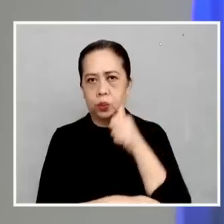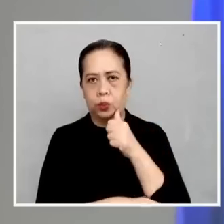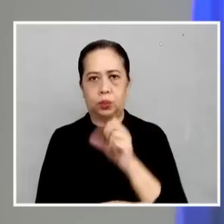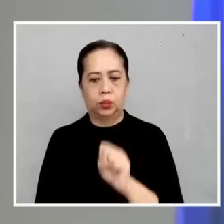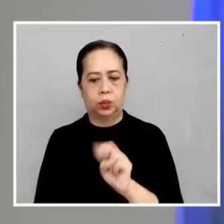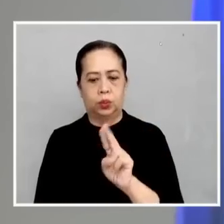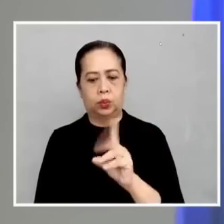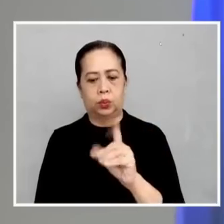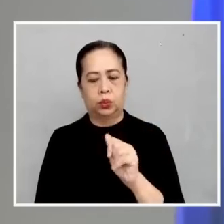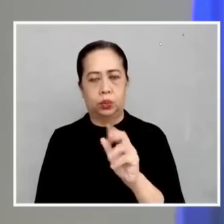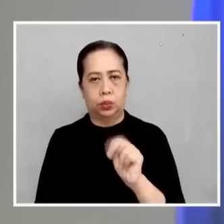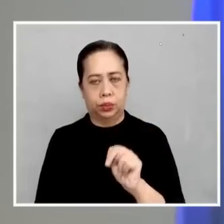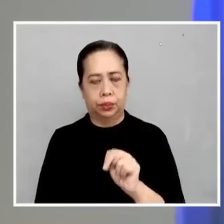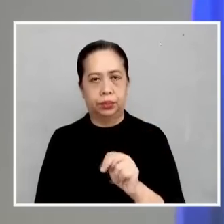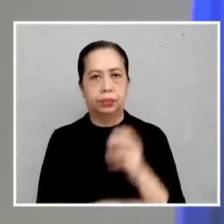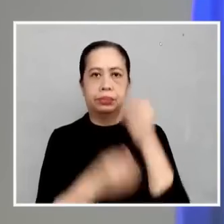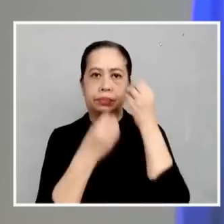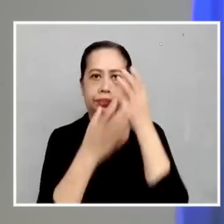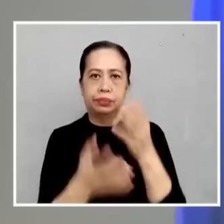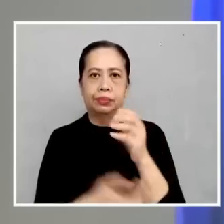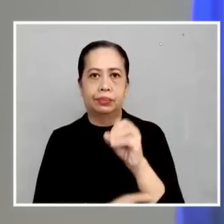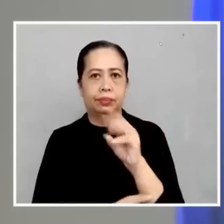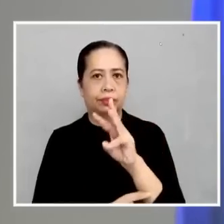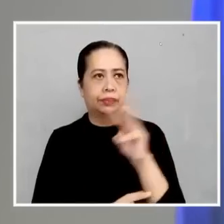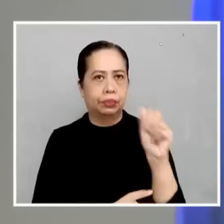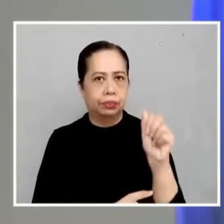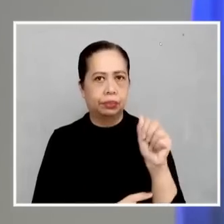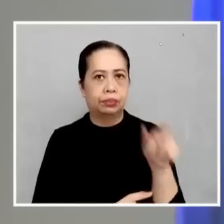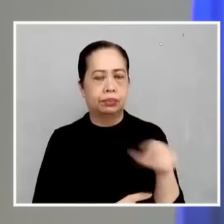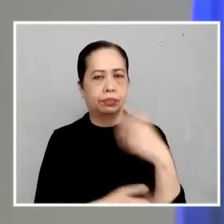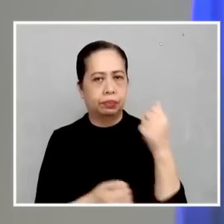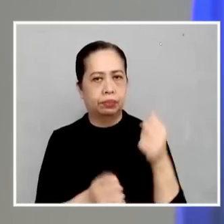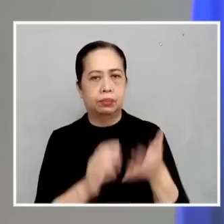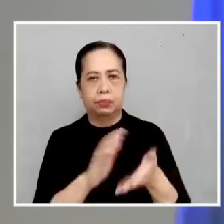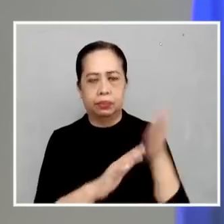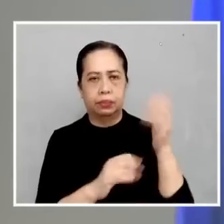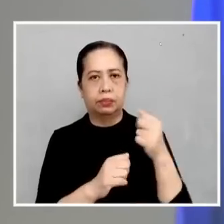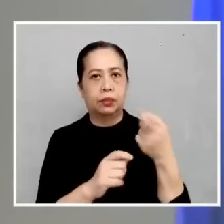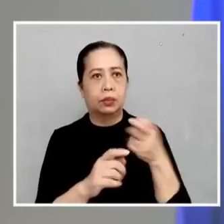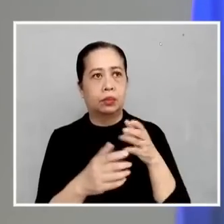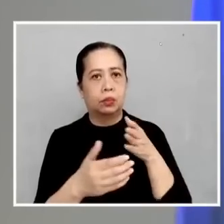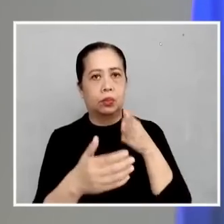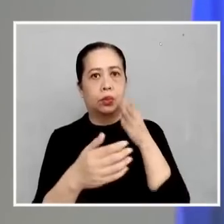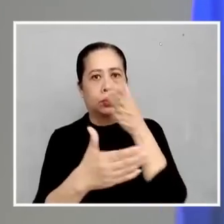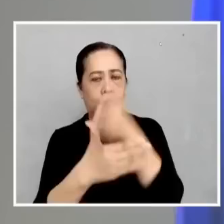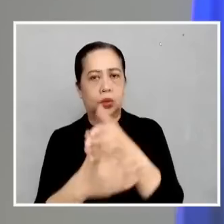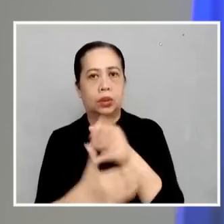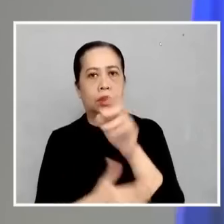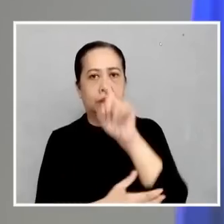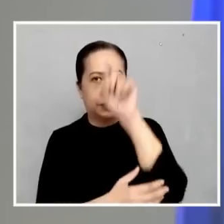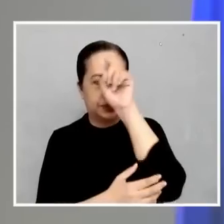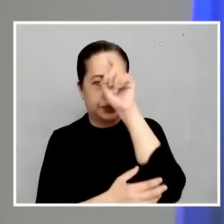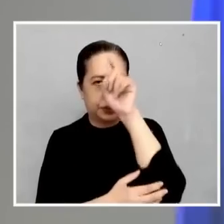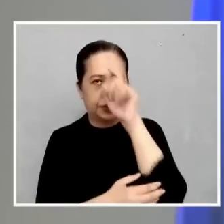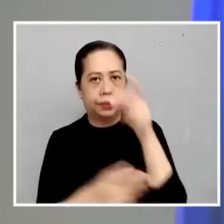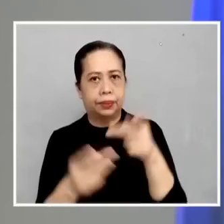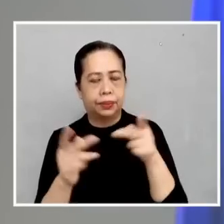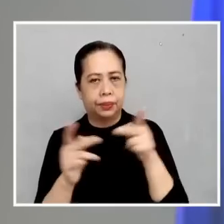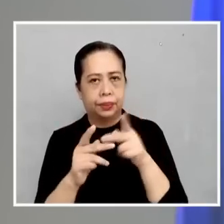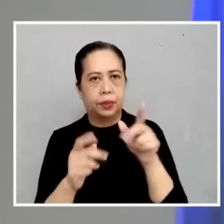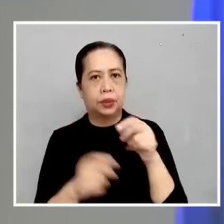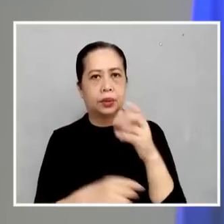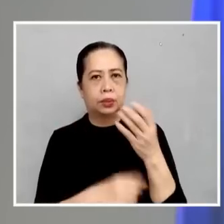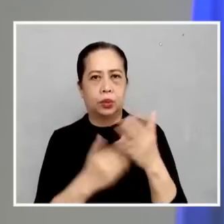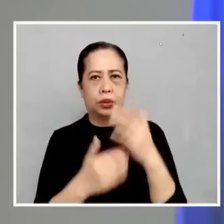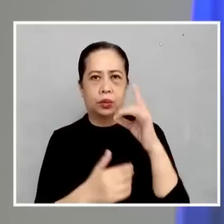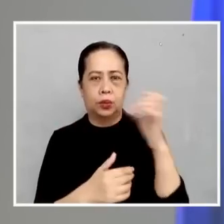ng Overseas Workers Welfare Administration na nakalusot na sa Egyptian border ang mahigit 100 Pinoy na naipit doon